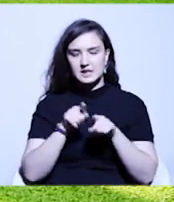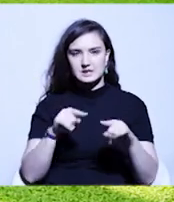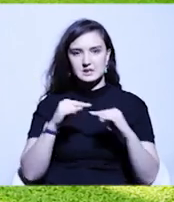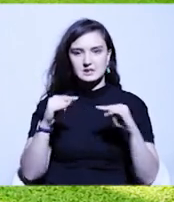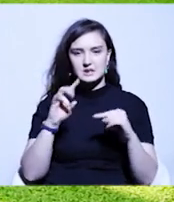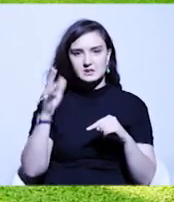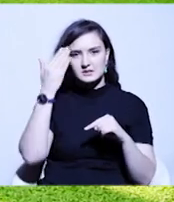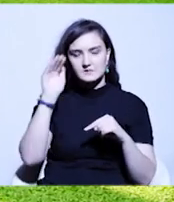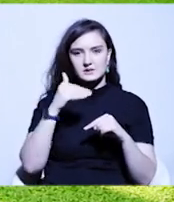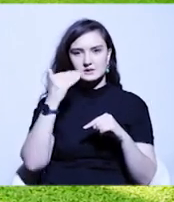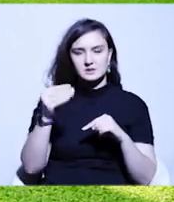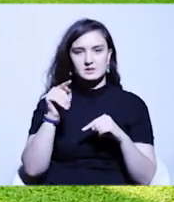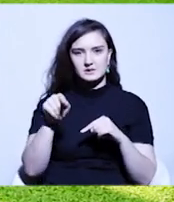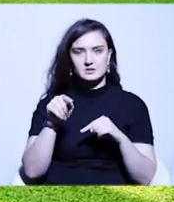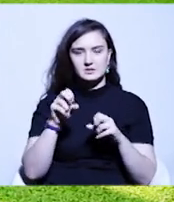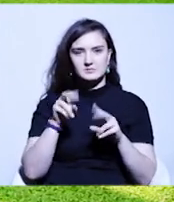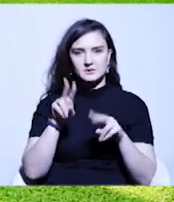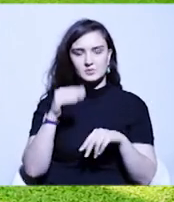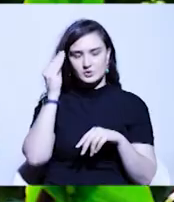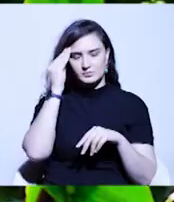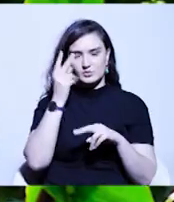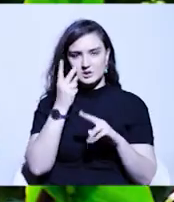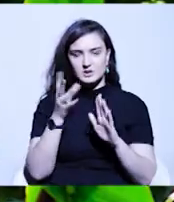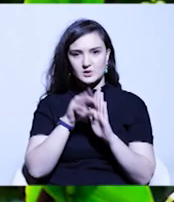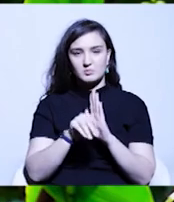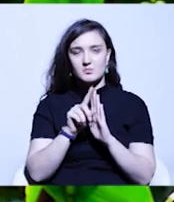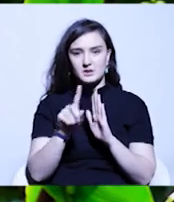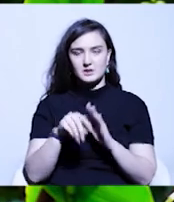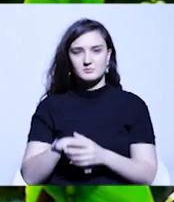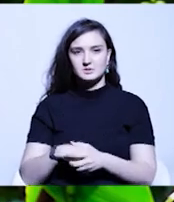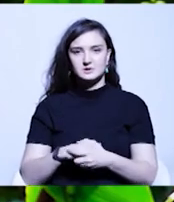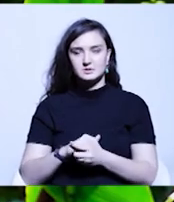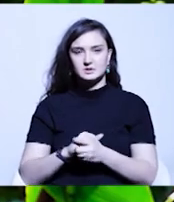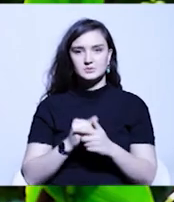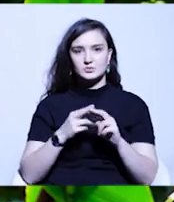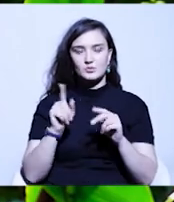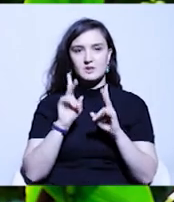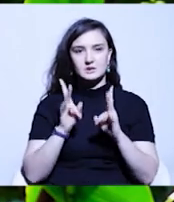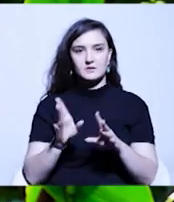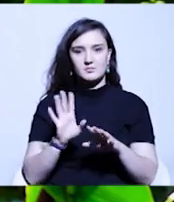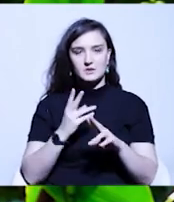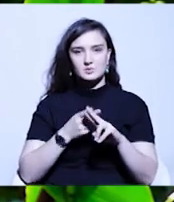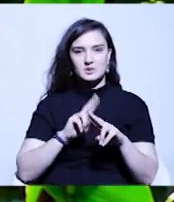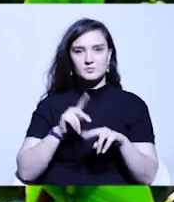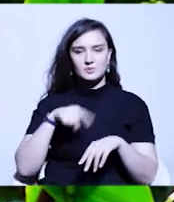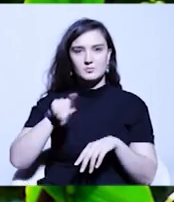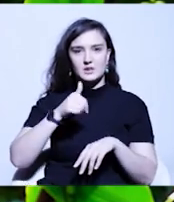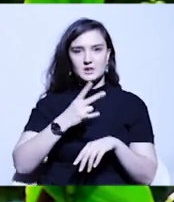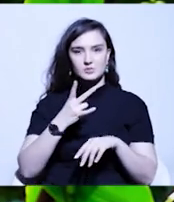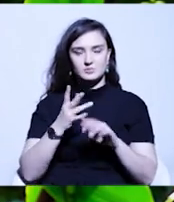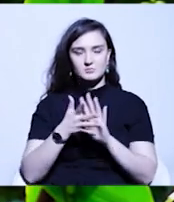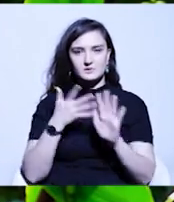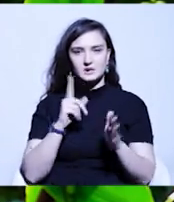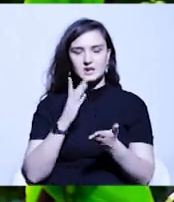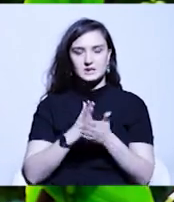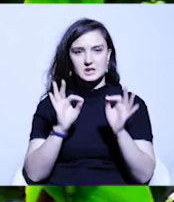ან სხვისი თავს მოხვეული შეხედულება. მაგრამ ეს რომ არ დაგვემართოს, ამიტომ კარგად უნდა გავერკვეთ